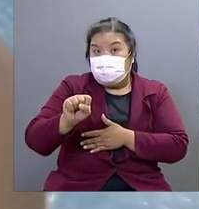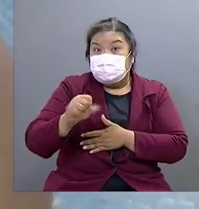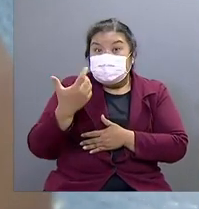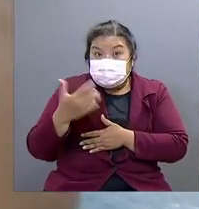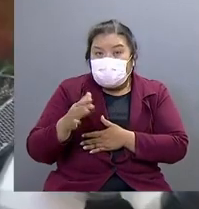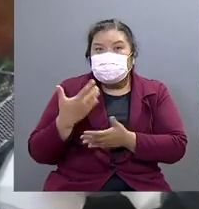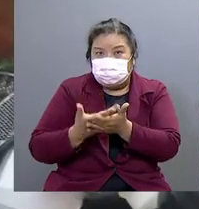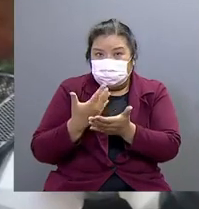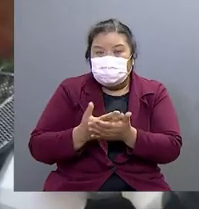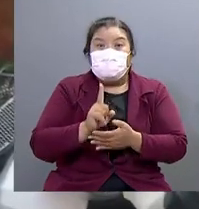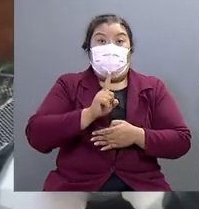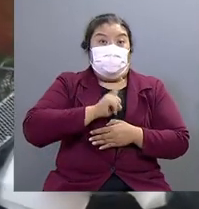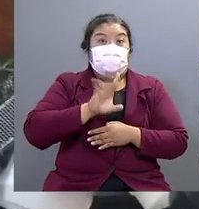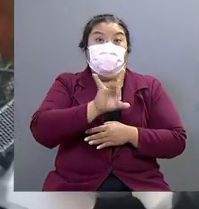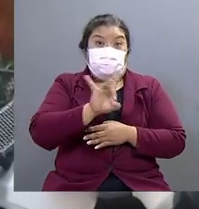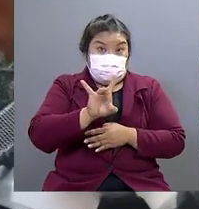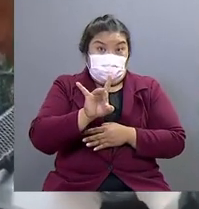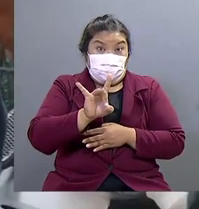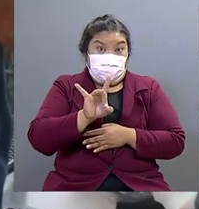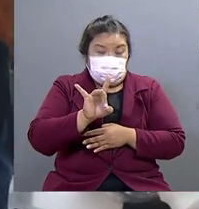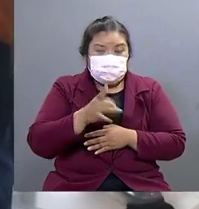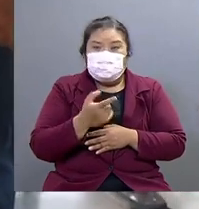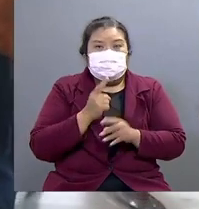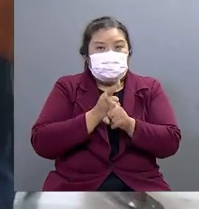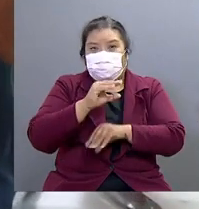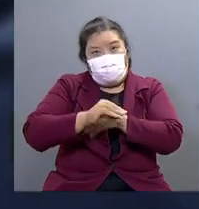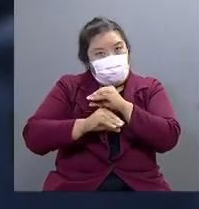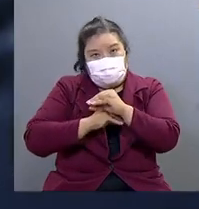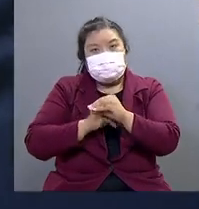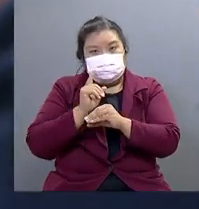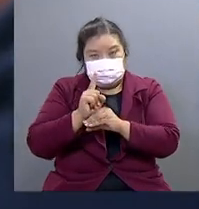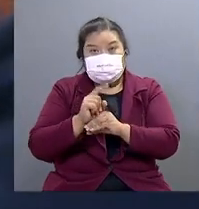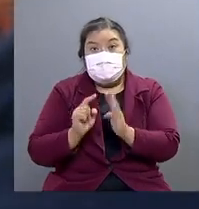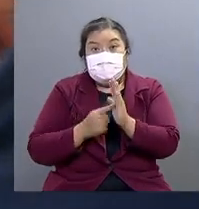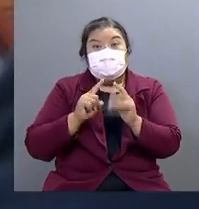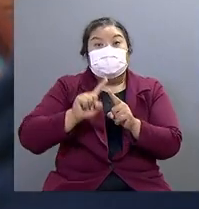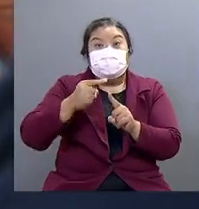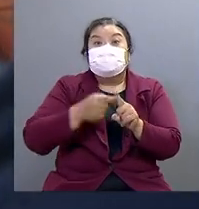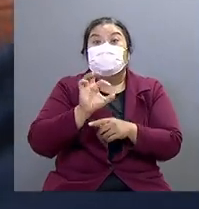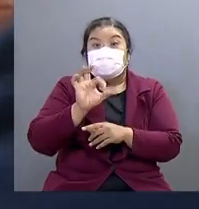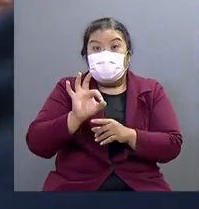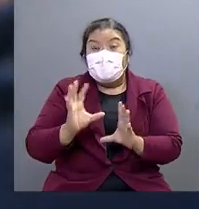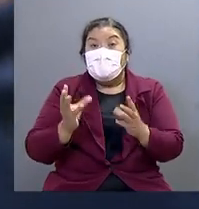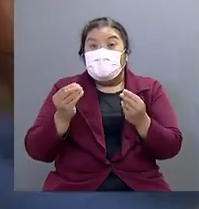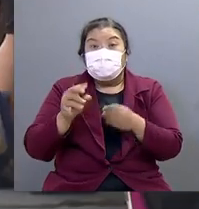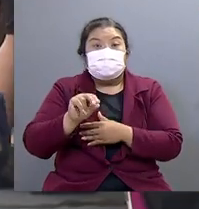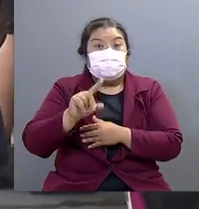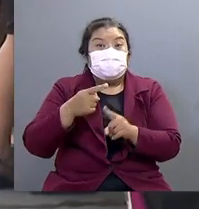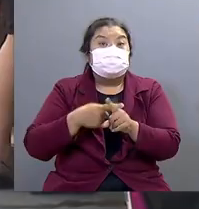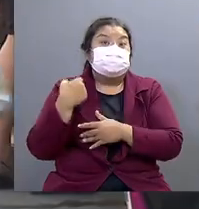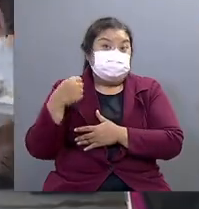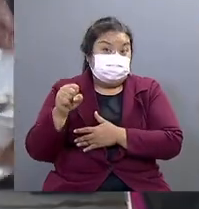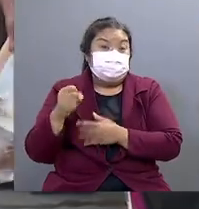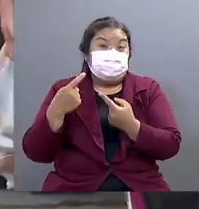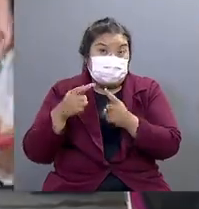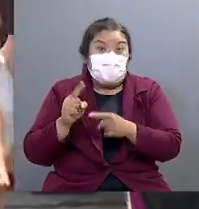นละ800บาทตลอดระยะเวลาโครงการค่ะเงินจะเริ่มใช้ได้1กันยายนไปจนถึง31ตุลาคมและต้องใช้จ่ายครั้งแรก